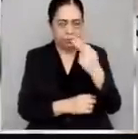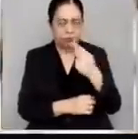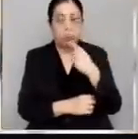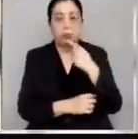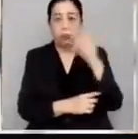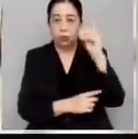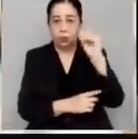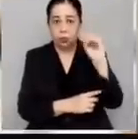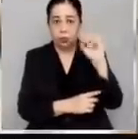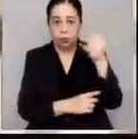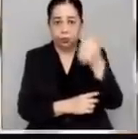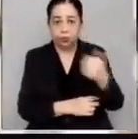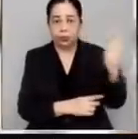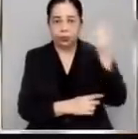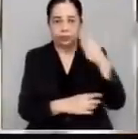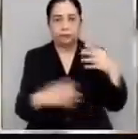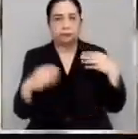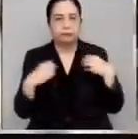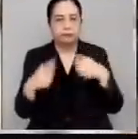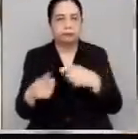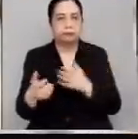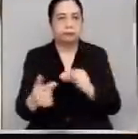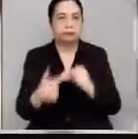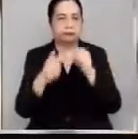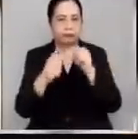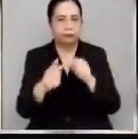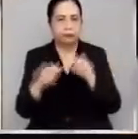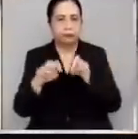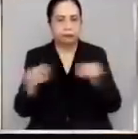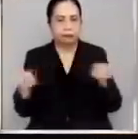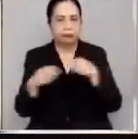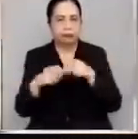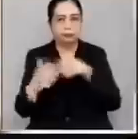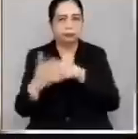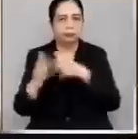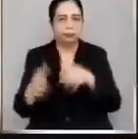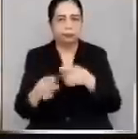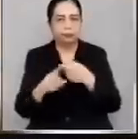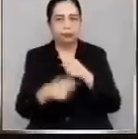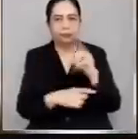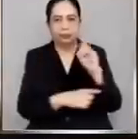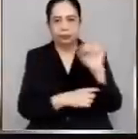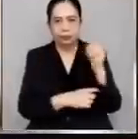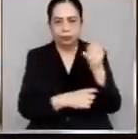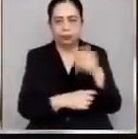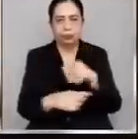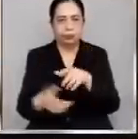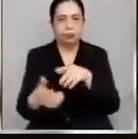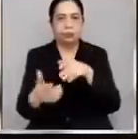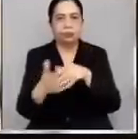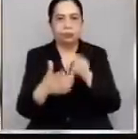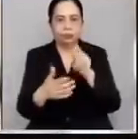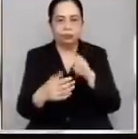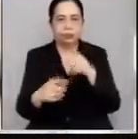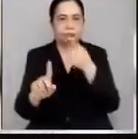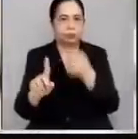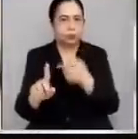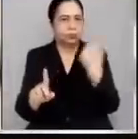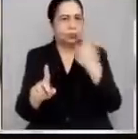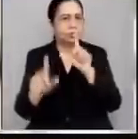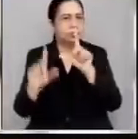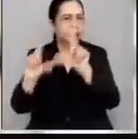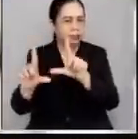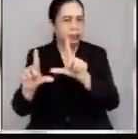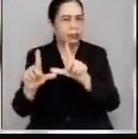Remulla, tinanggap ang reklamo ng Special Panel of Prosecutors ng kagawaran. Si Temes lang raw ang respondent sa inihaing